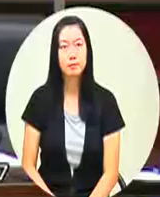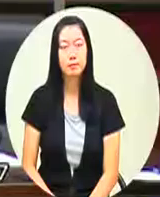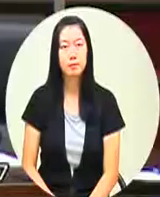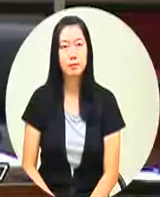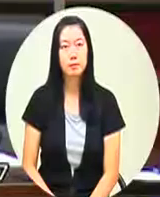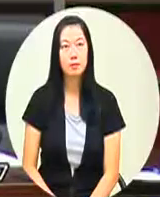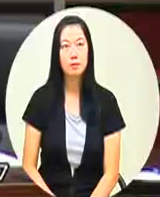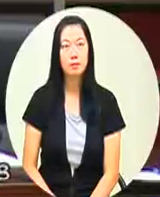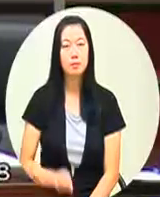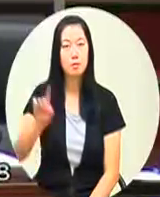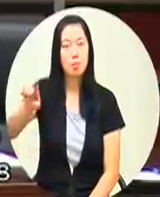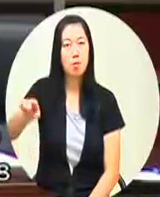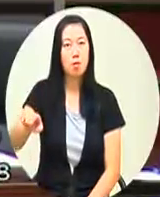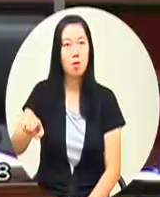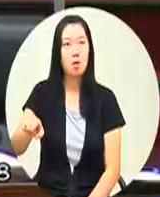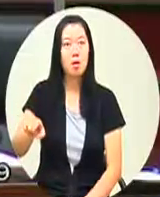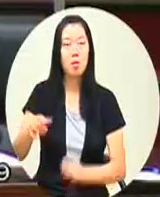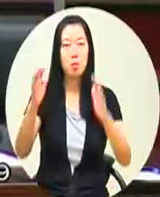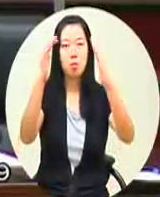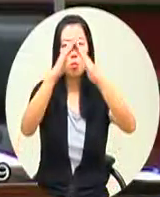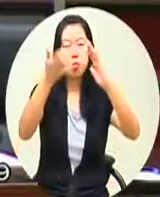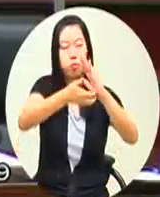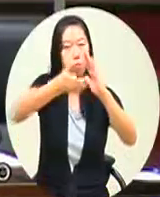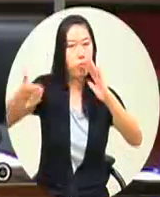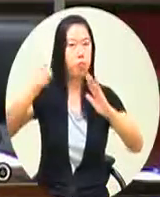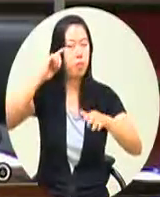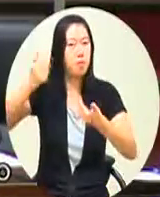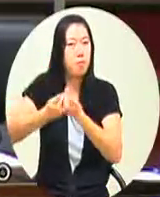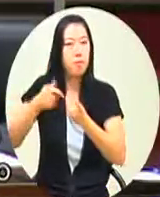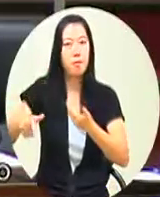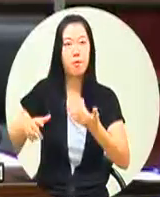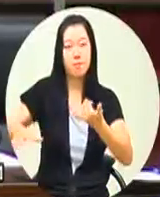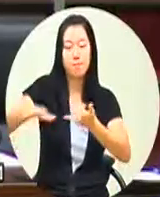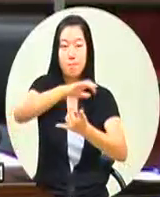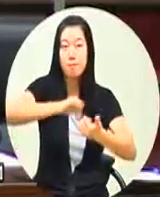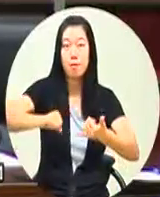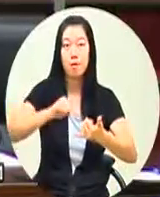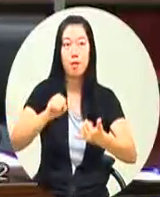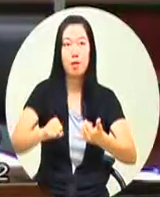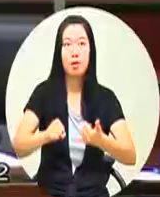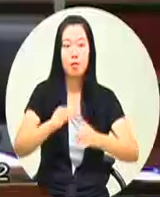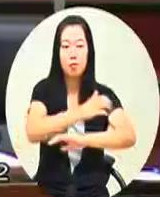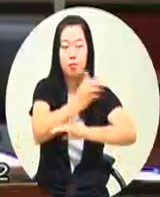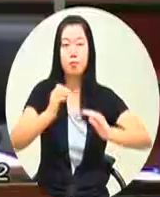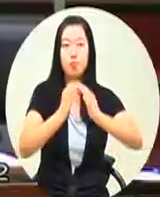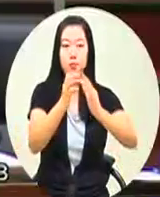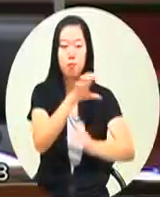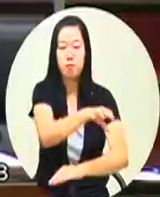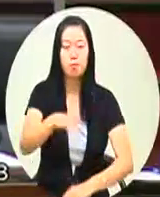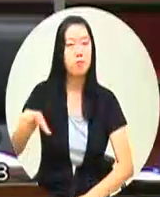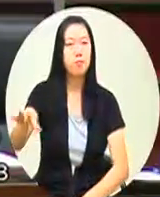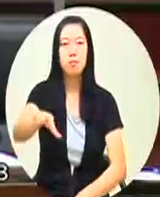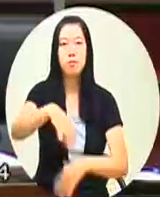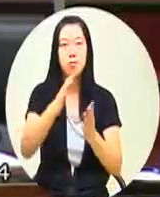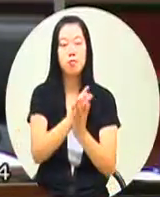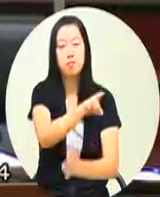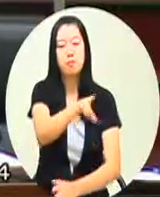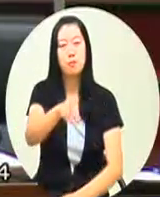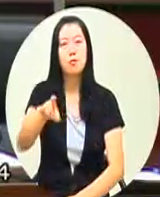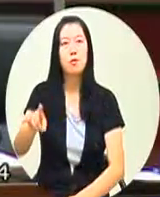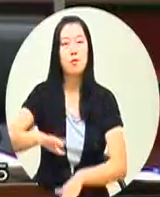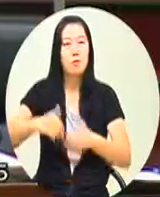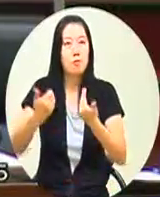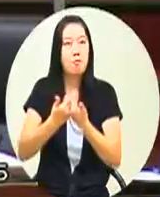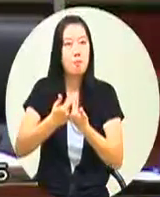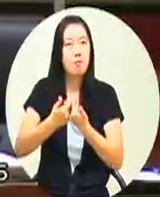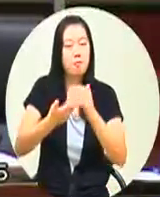的缓破迁不是从高雄开始，他是全国几乎各县市都有反破迁的团体，他